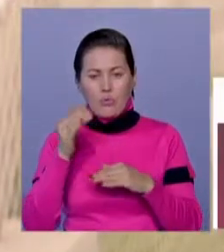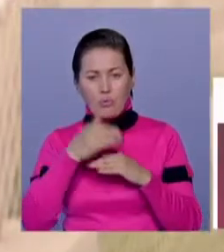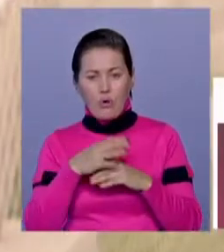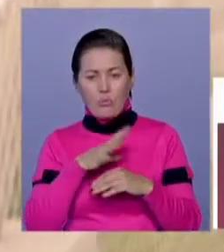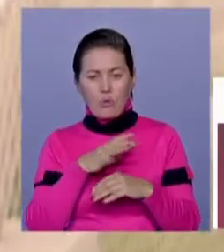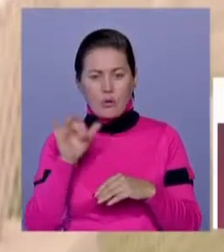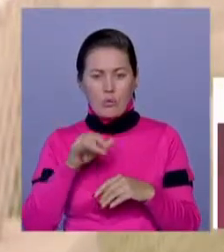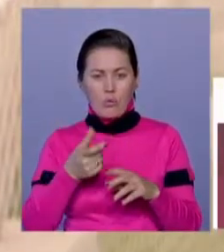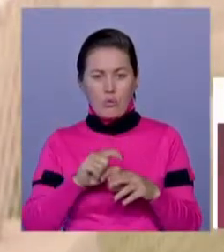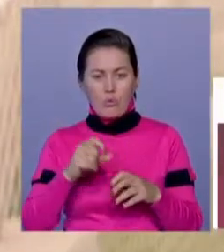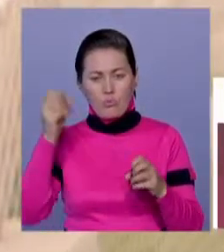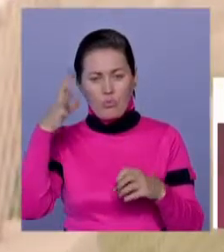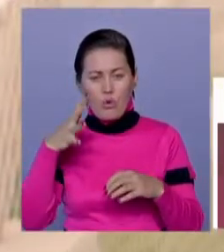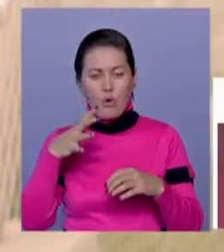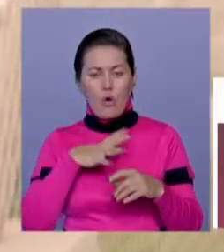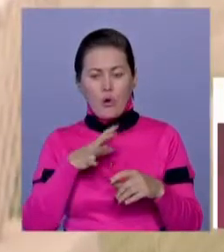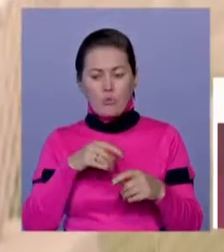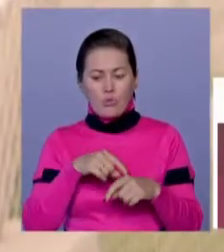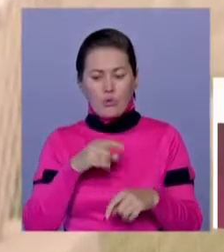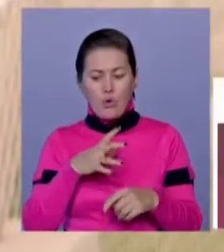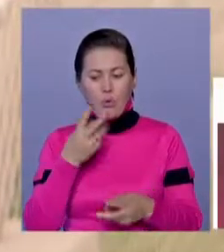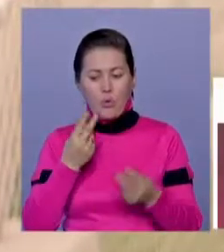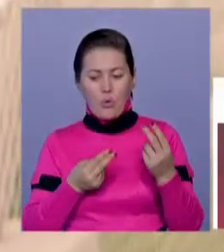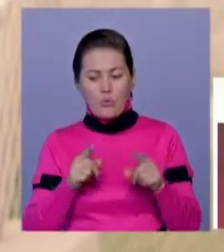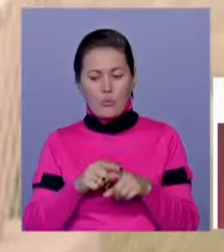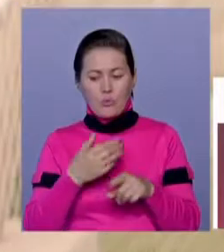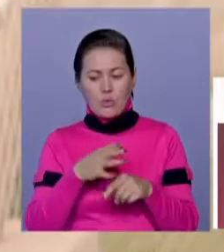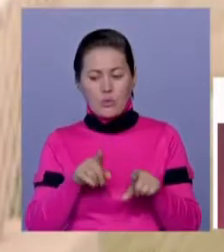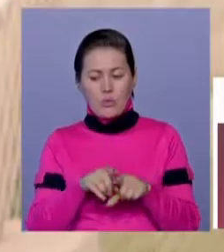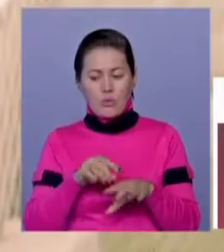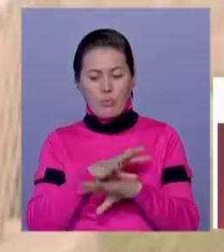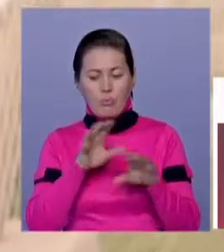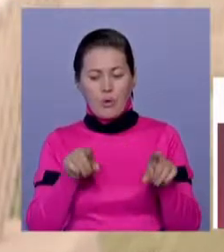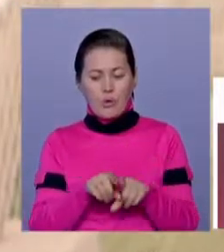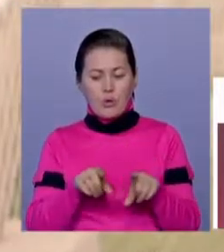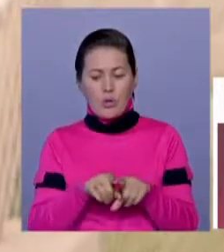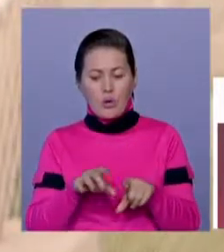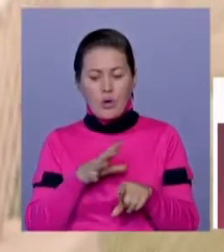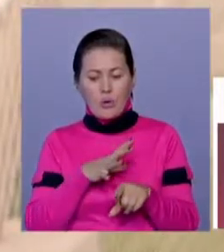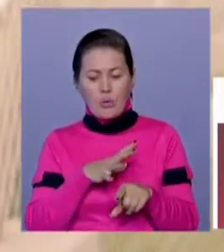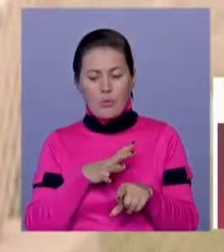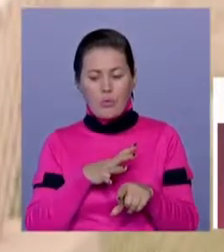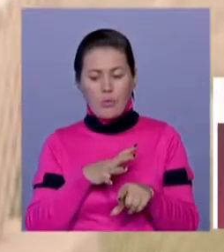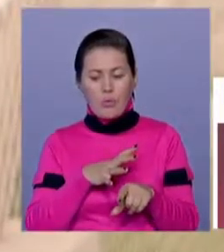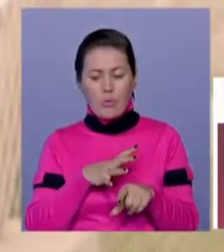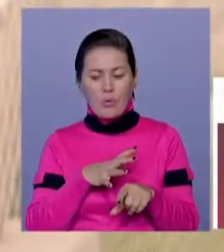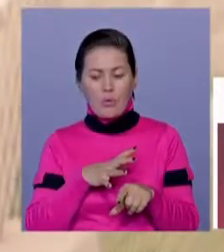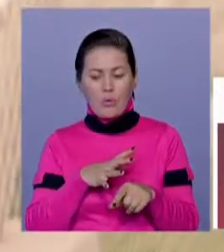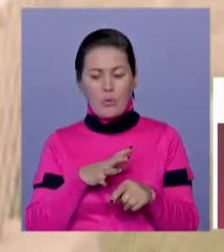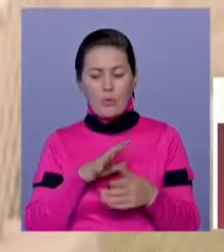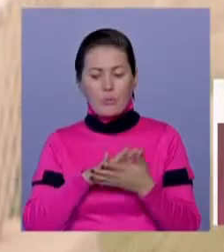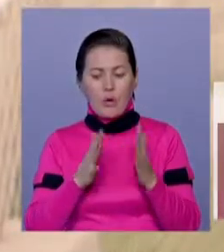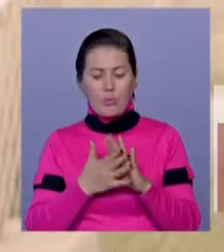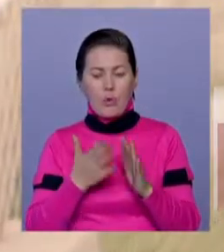болсын, өте ойнағанға ыңғайлы. Және де бұл жерде барлық нелер жасалған, жағдайлар